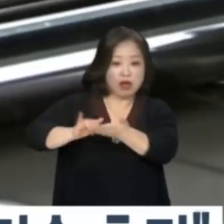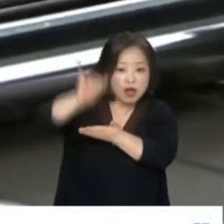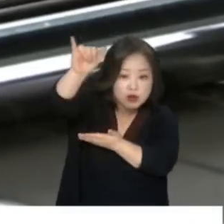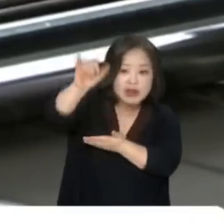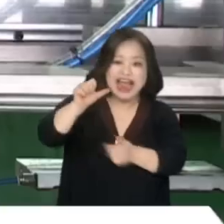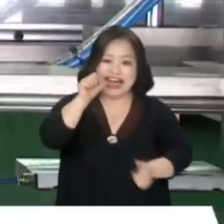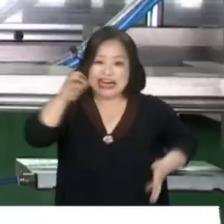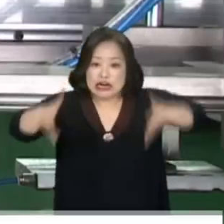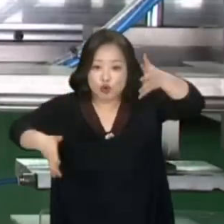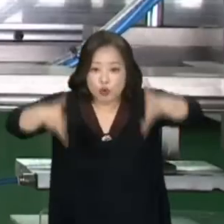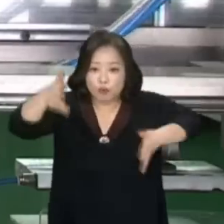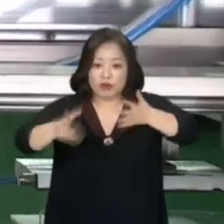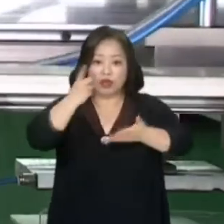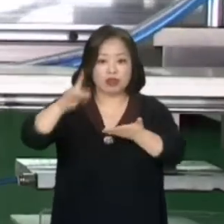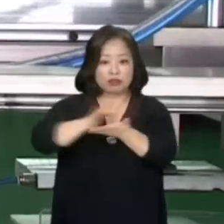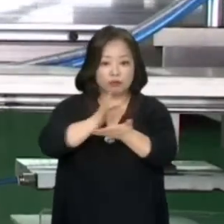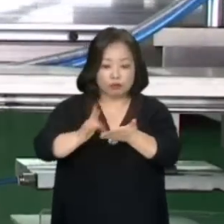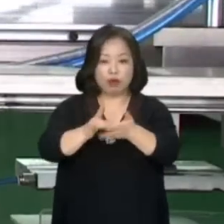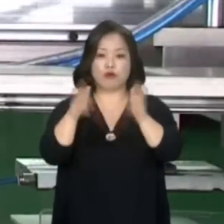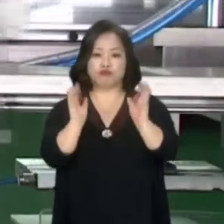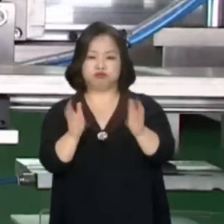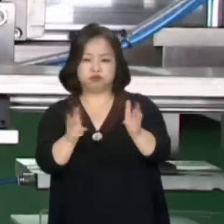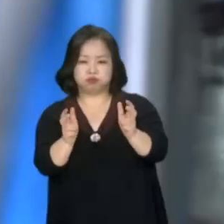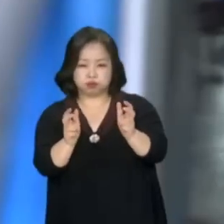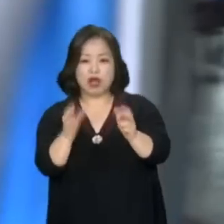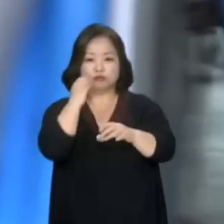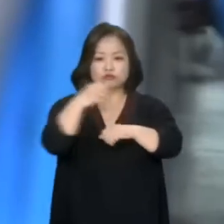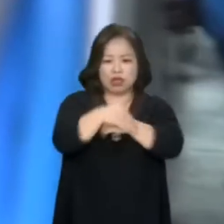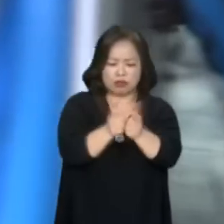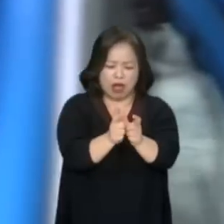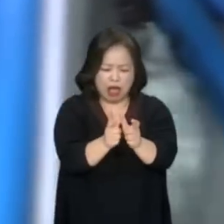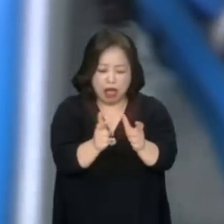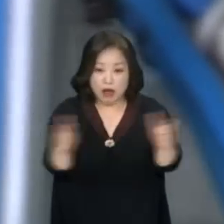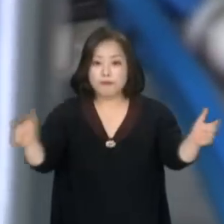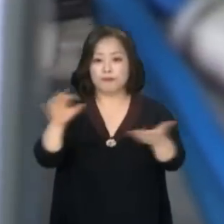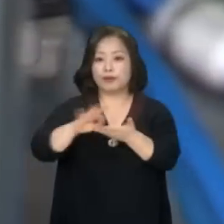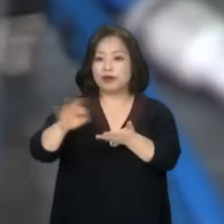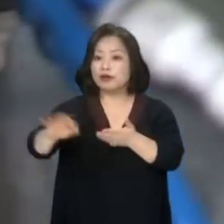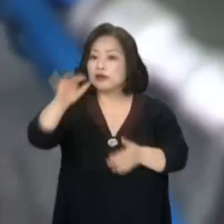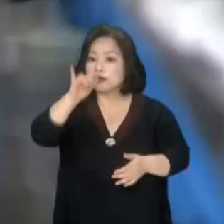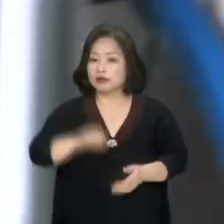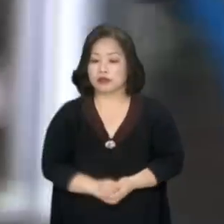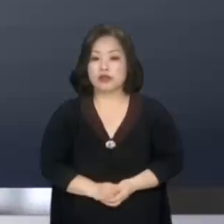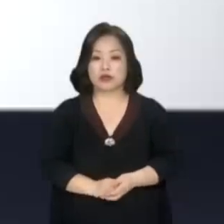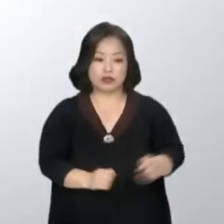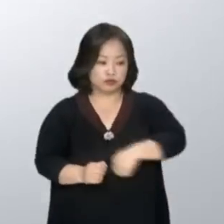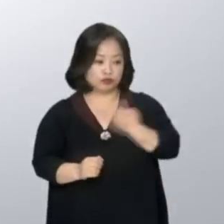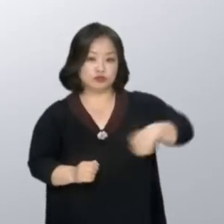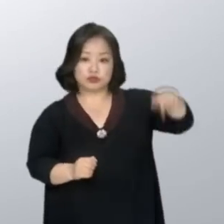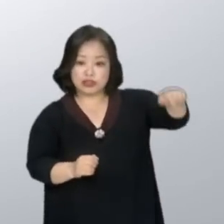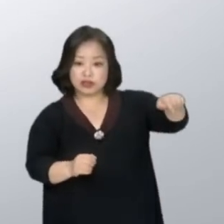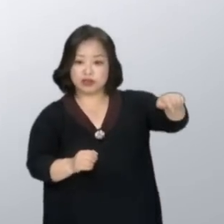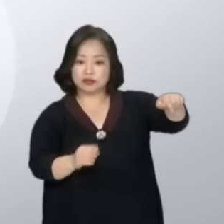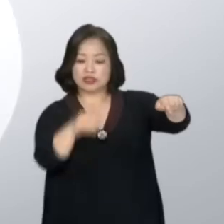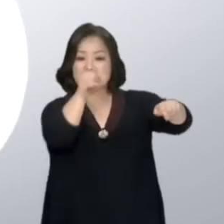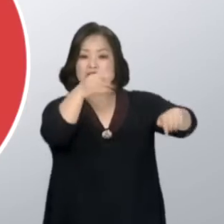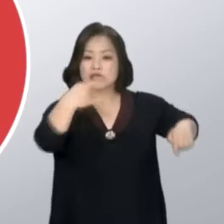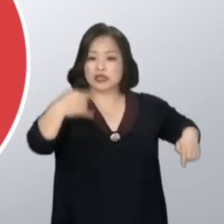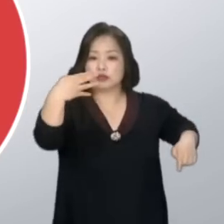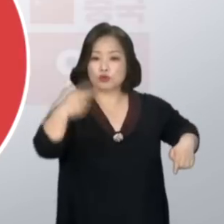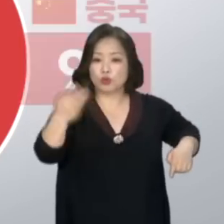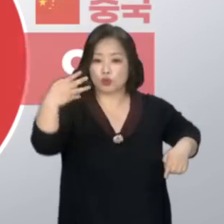로봇, 휴대전화, 에어컨, 무기 등에 폭넓게 사용됩니다. 중국은 네오디뮴 자석